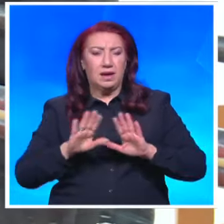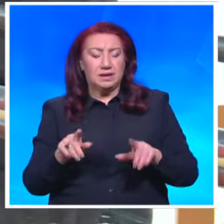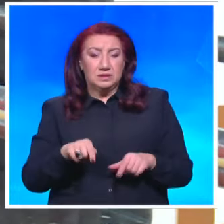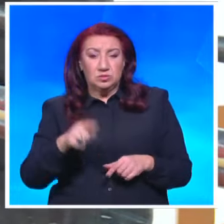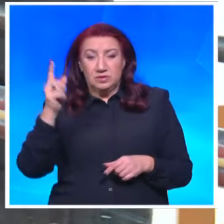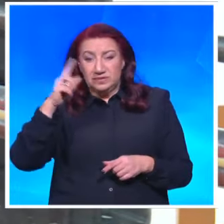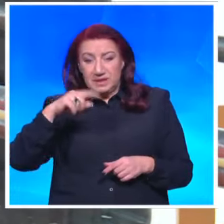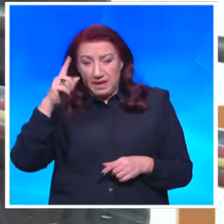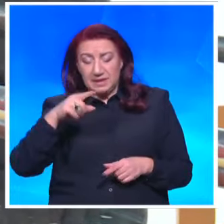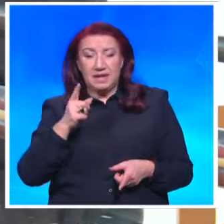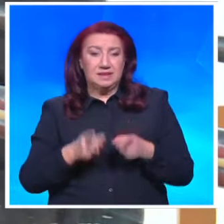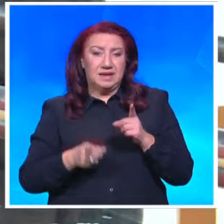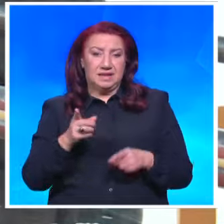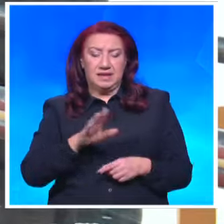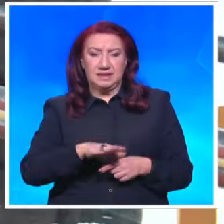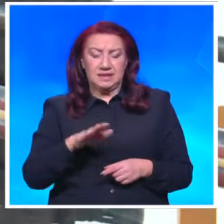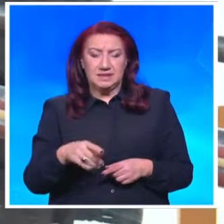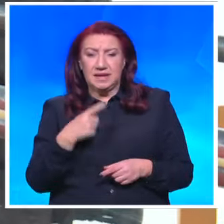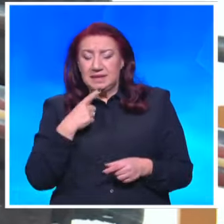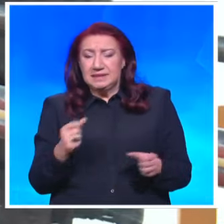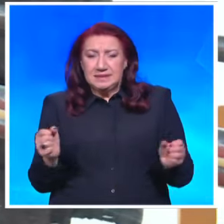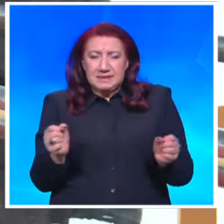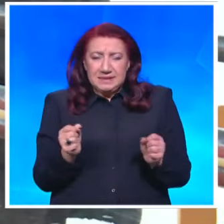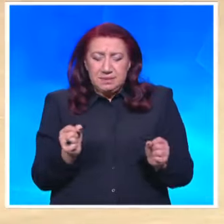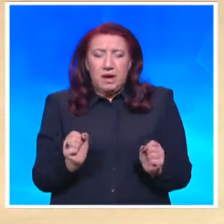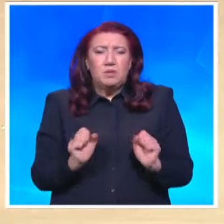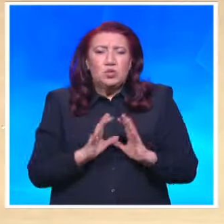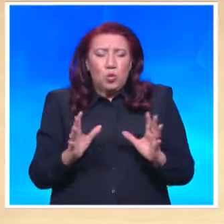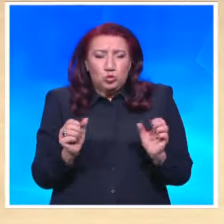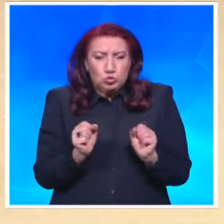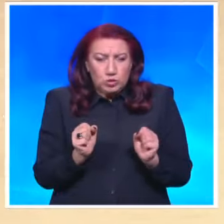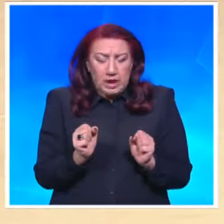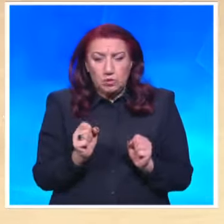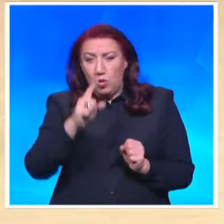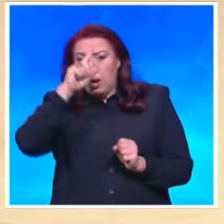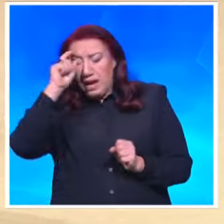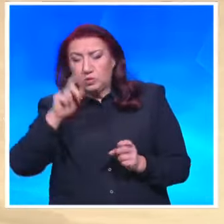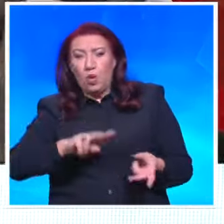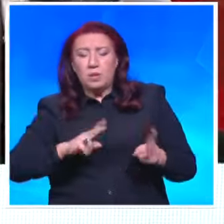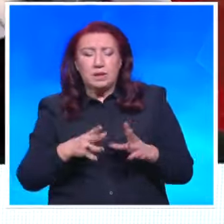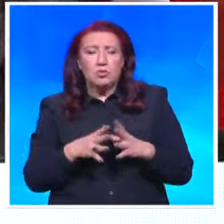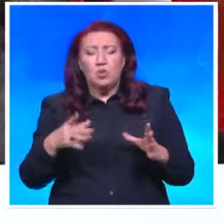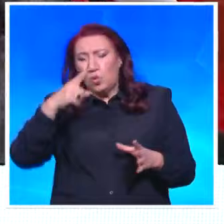деца. През зимата при ниски температури, а през лятото при много високи. Боряна